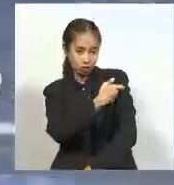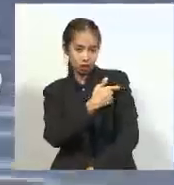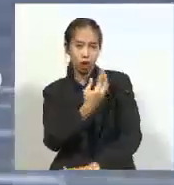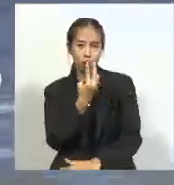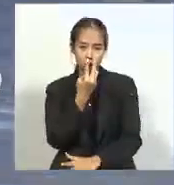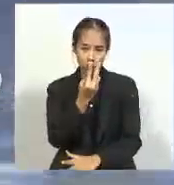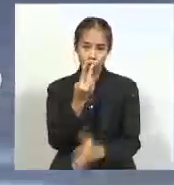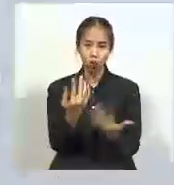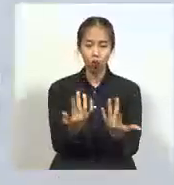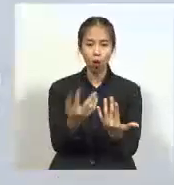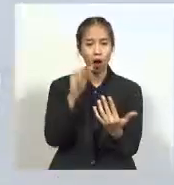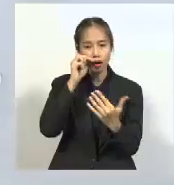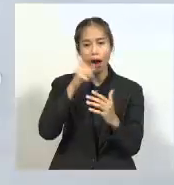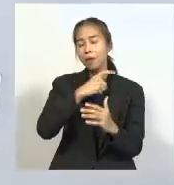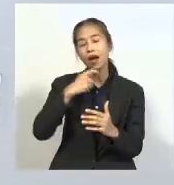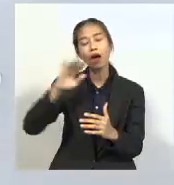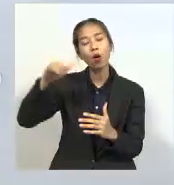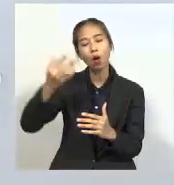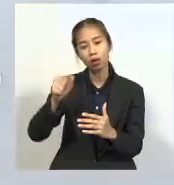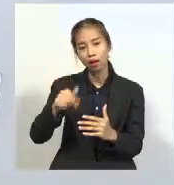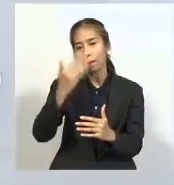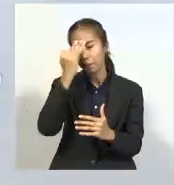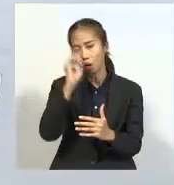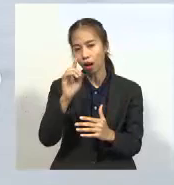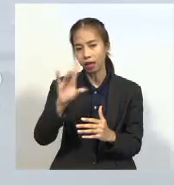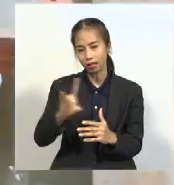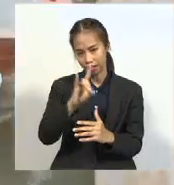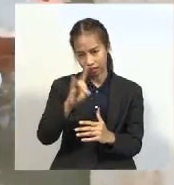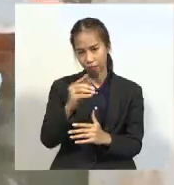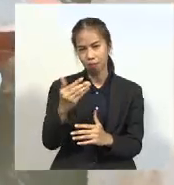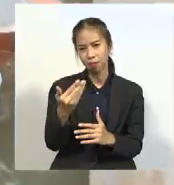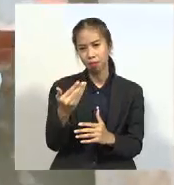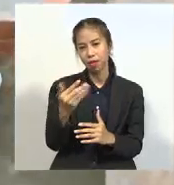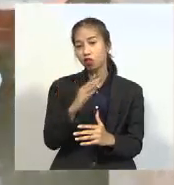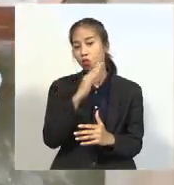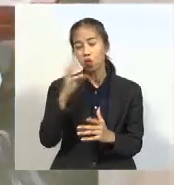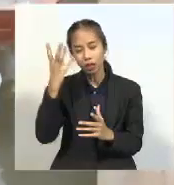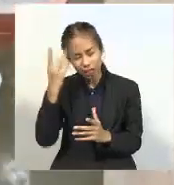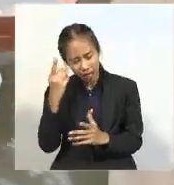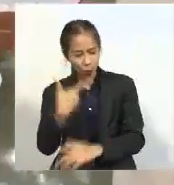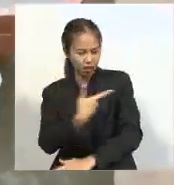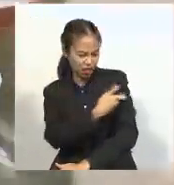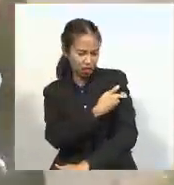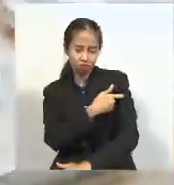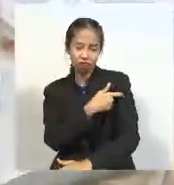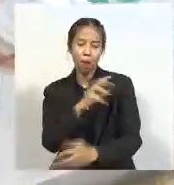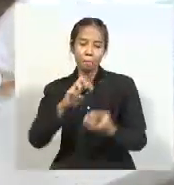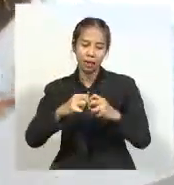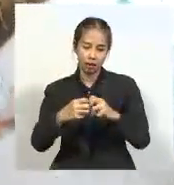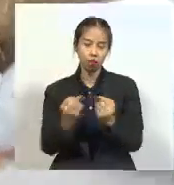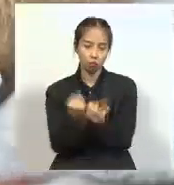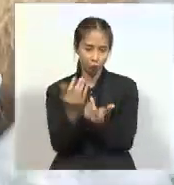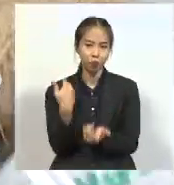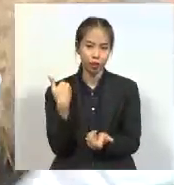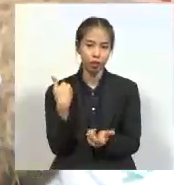ารณาหลังจากที่น้ำลดลงแล้วคร ับ เนื่องจากสัตว์มีความเครียดถ้าเราทำวัคซีนก็อาจจะไม่เป็นผลดีต่อตัวสัตว์เองครับ ก็คือเหมือนเรามีแผนว่า